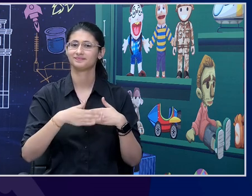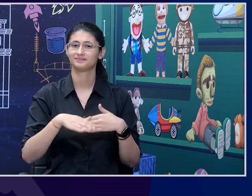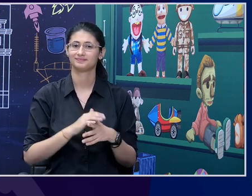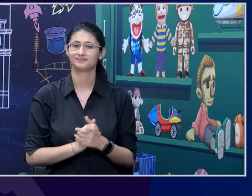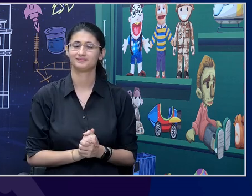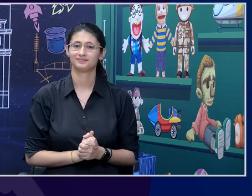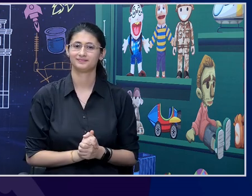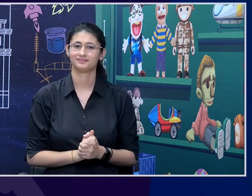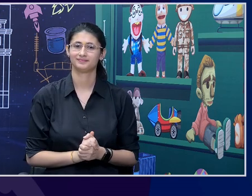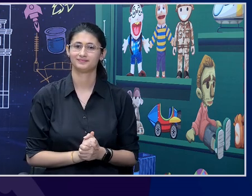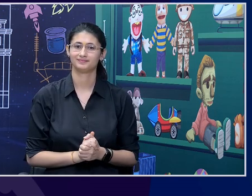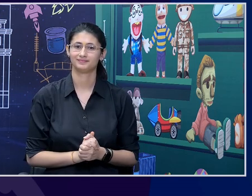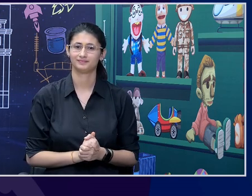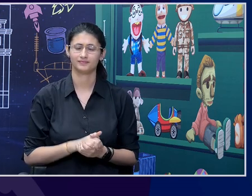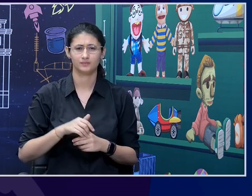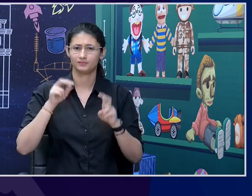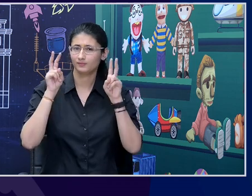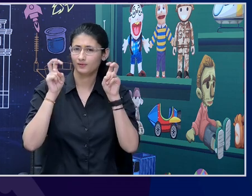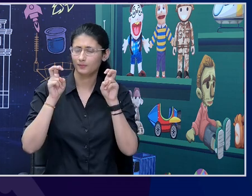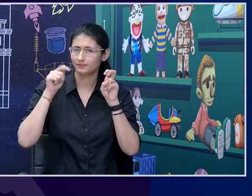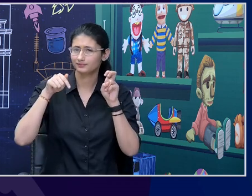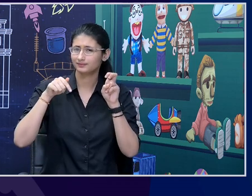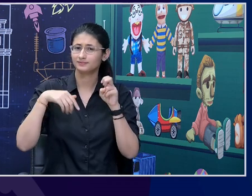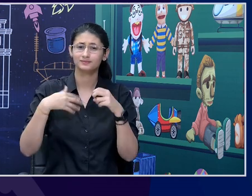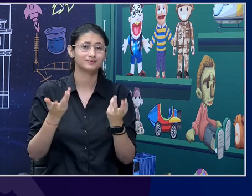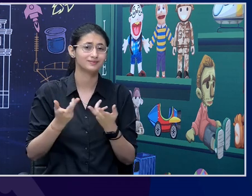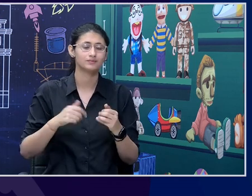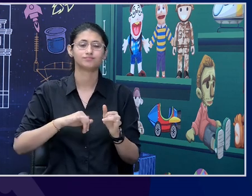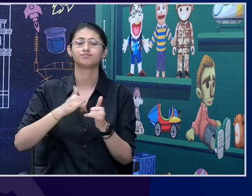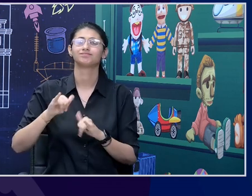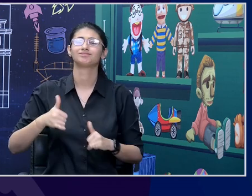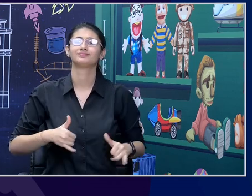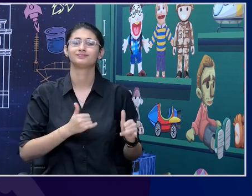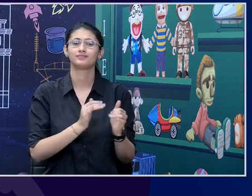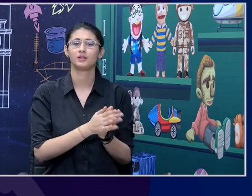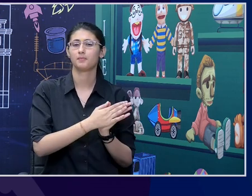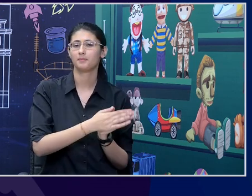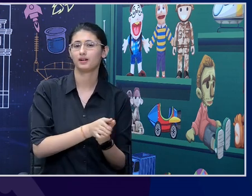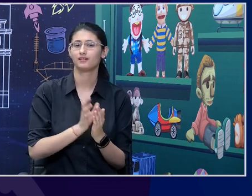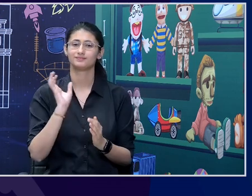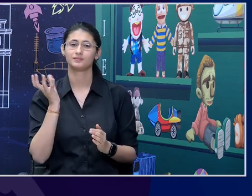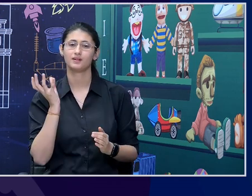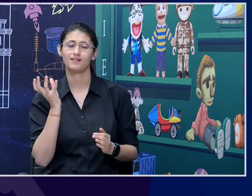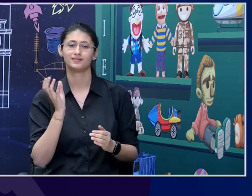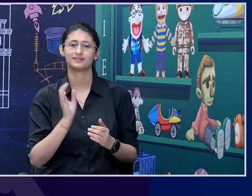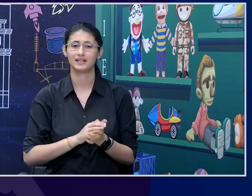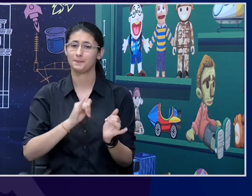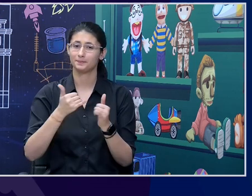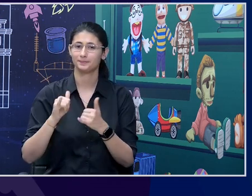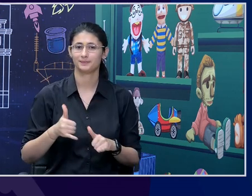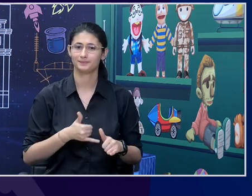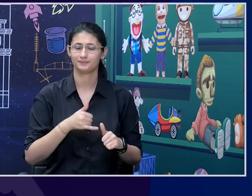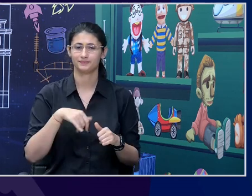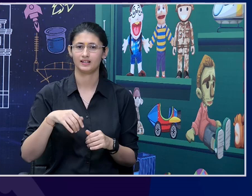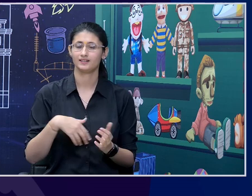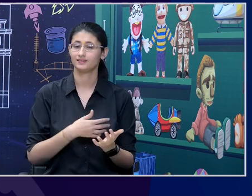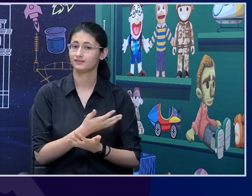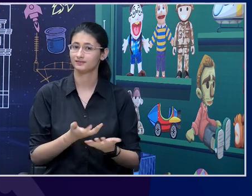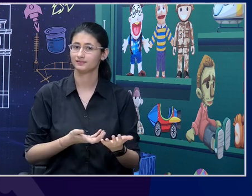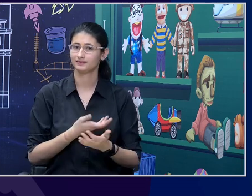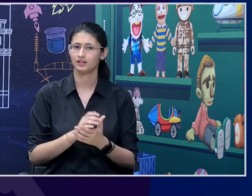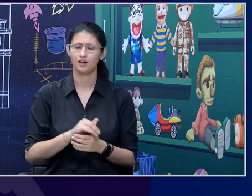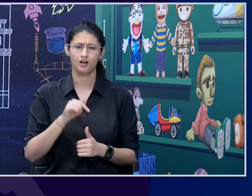कहानी में खेलों की बात हुई है कहानी में गेंद और बल्ले के खेल की बात हुई है तो यहां पर गेंद